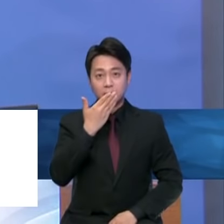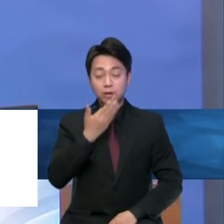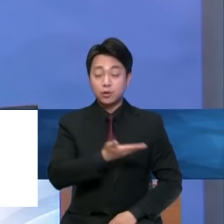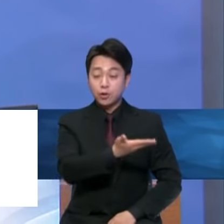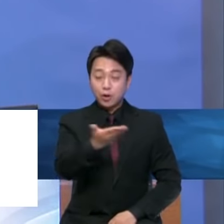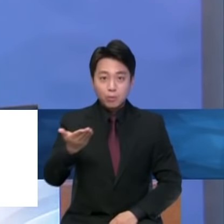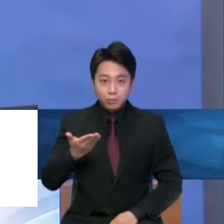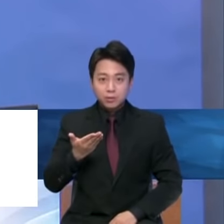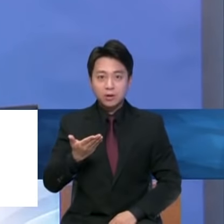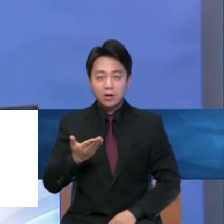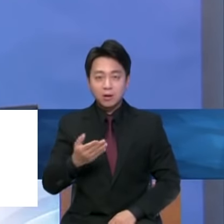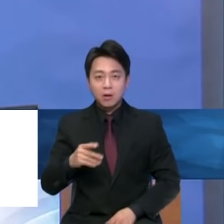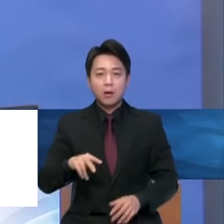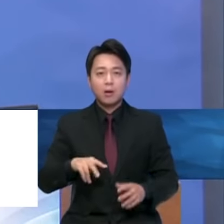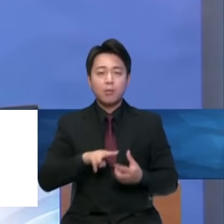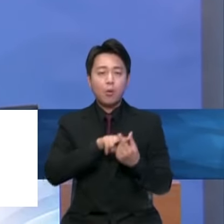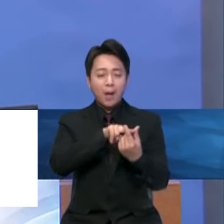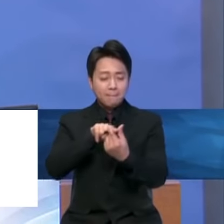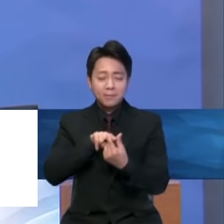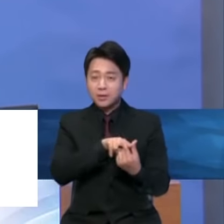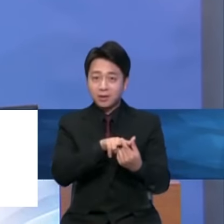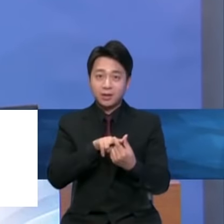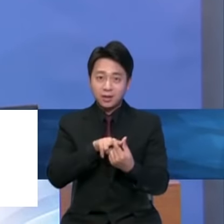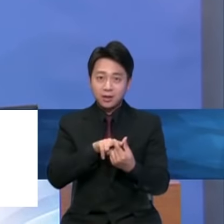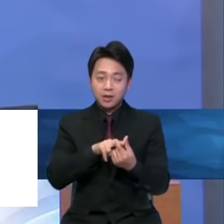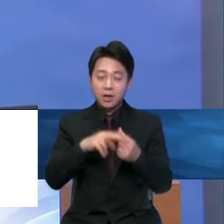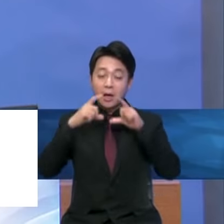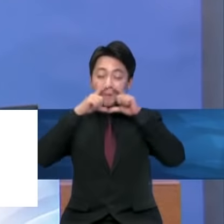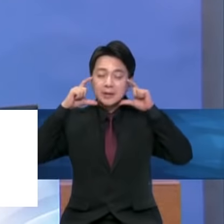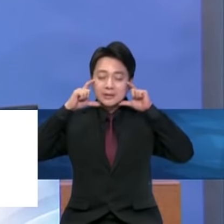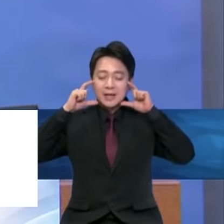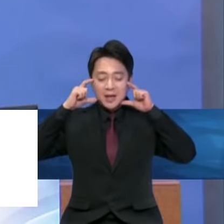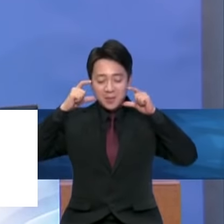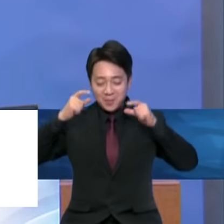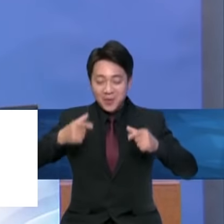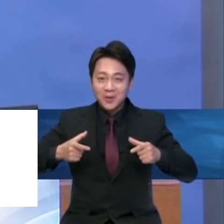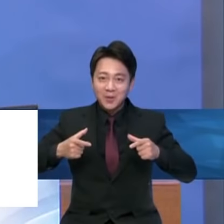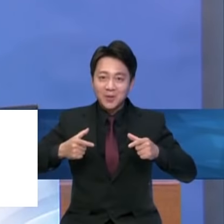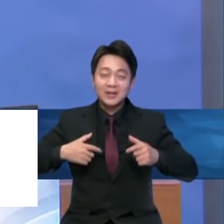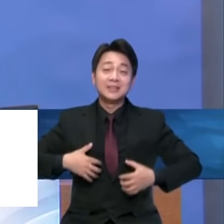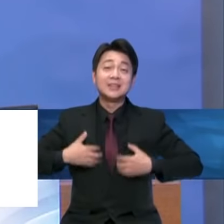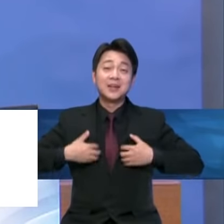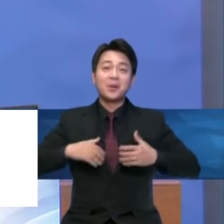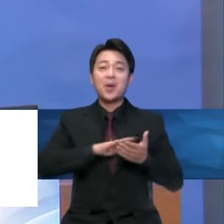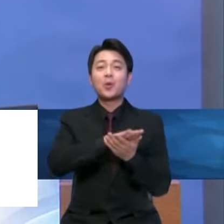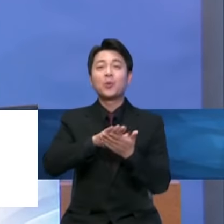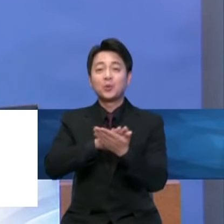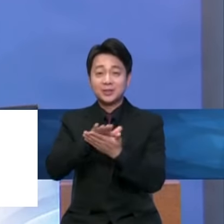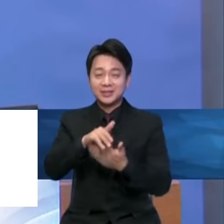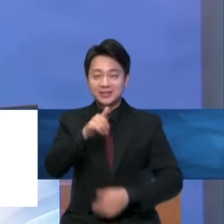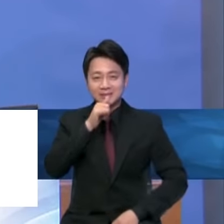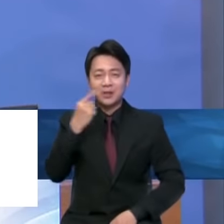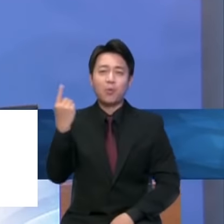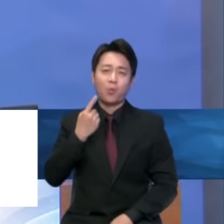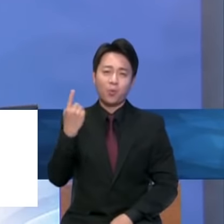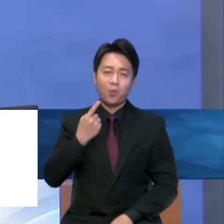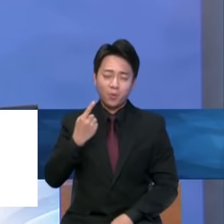마스크 없이 일상을 보낼 수 있도록 우리 모두 조금 더 힘을 내고 힘을